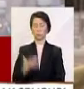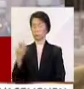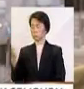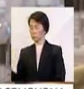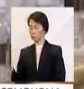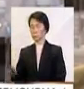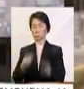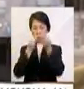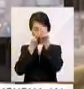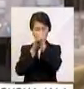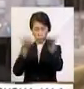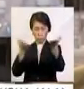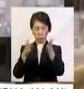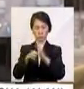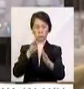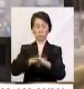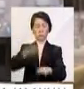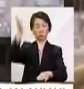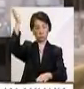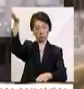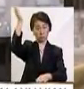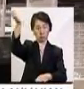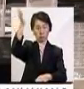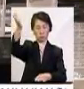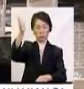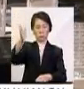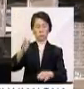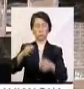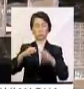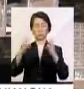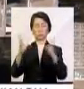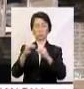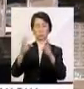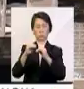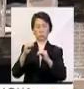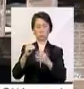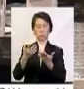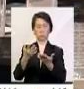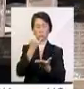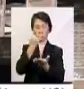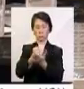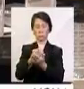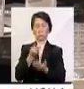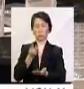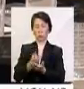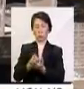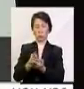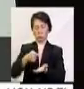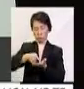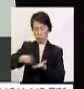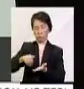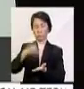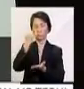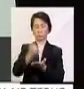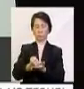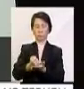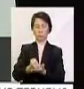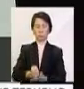Beliau mengumumkan langkah itu ketika menyampaikan ucap tamak pada Persidangan Antarabangsa Jenayah Keuangan dan Pembiayaan